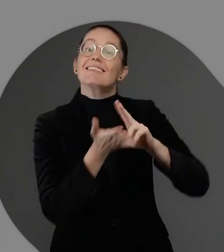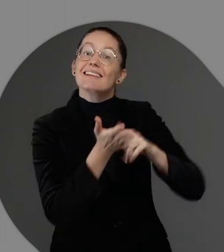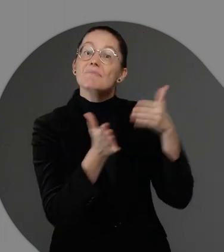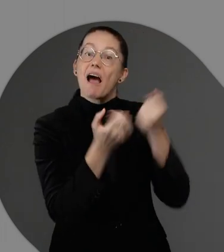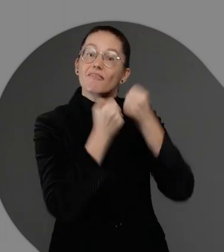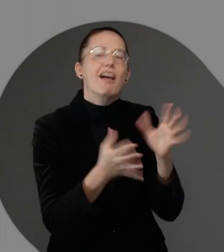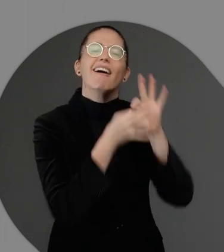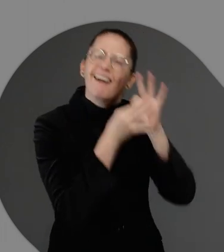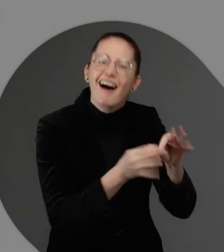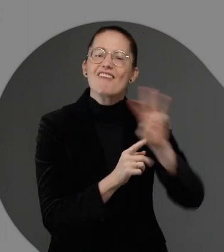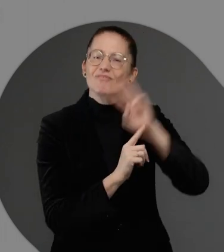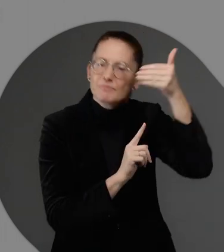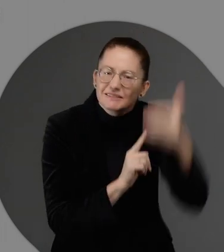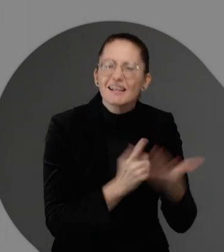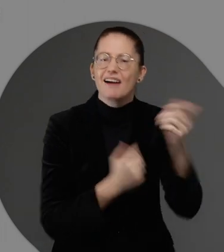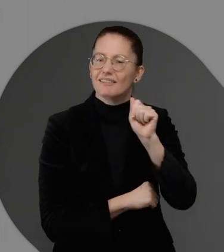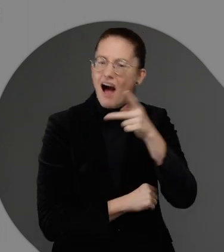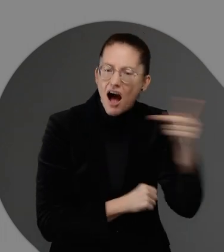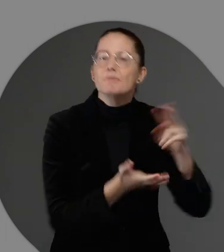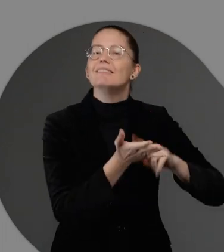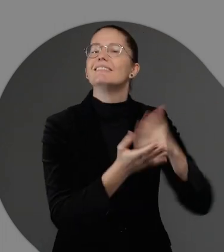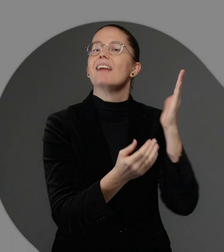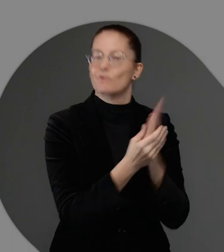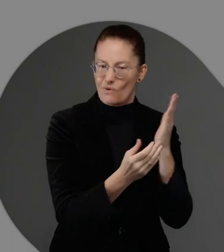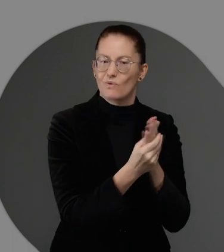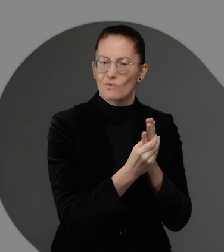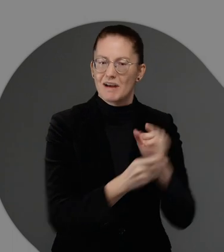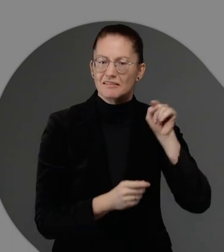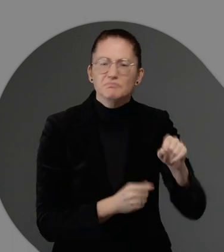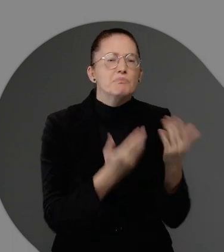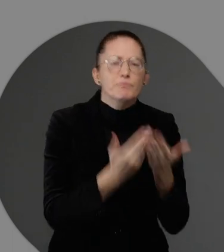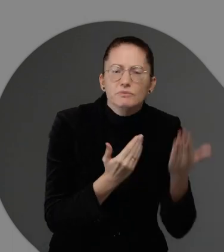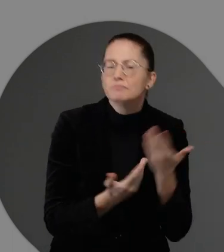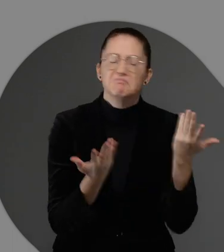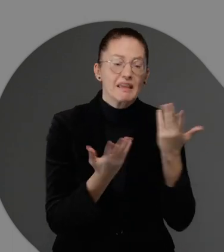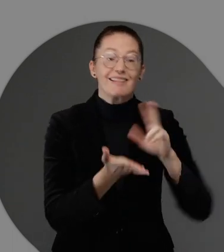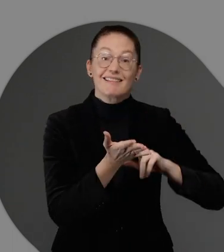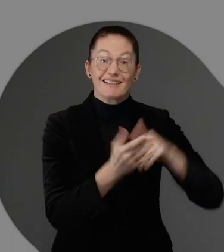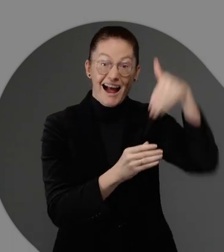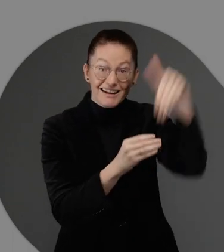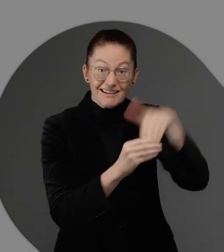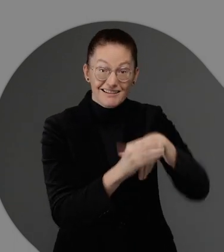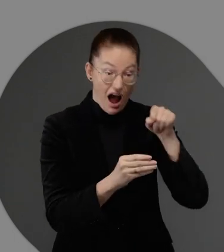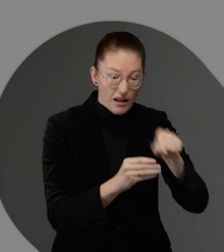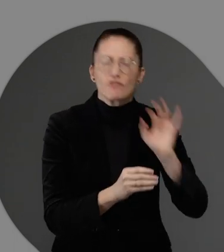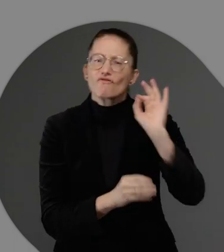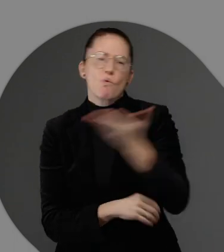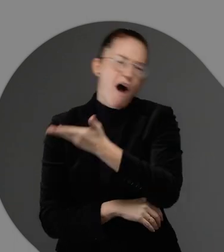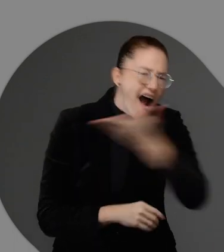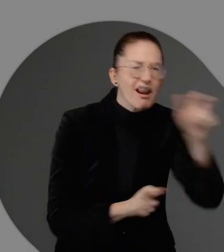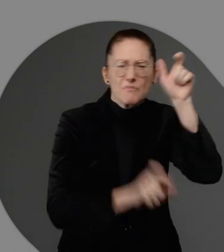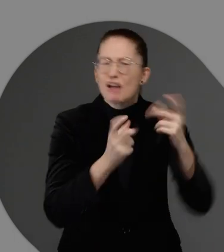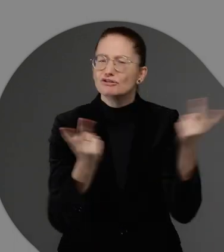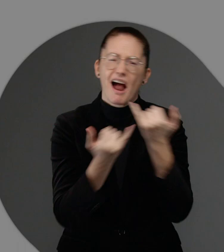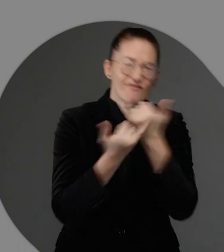Webseiten, Applikationen und digitale Dokumente. Digitale Barrierefreiheit bedeutet, dass digitale Inhalte für alle benutzbar sind,